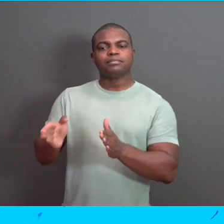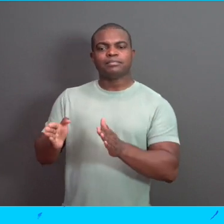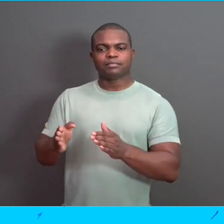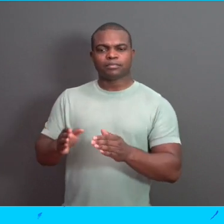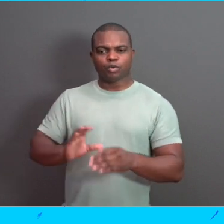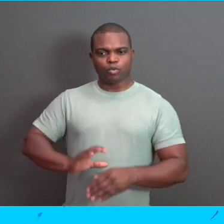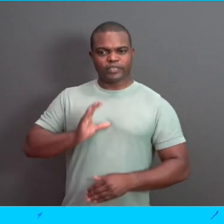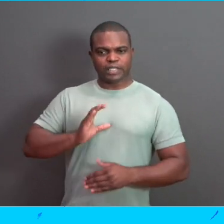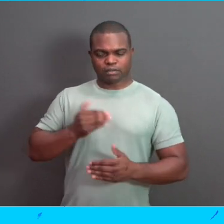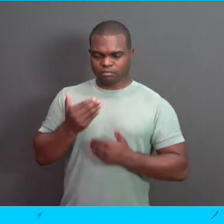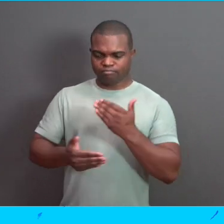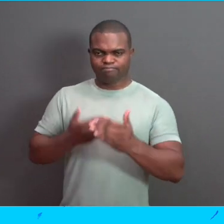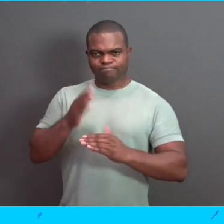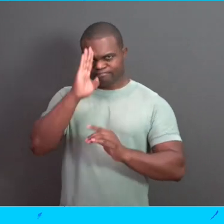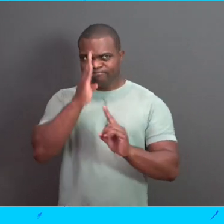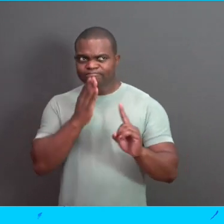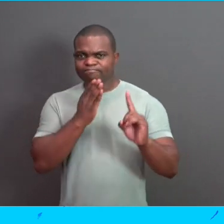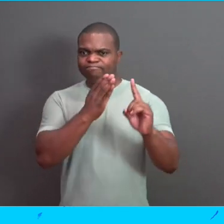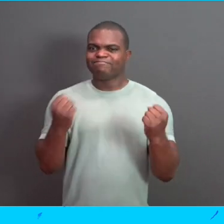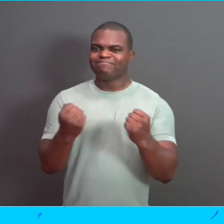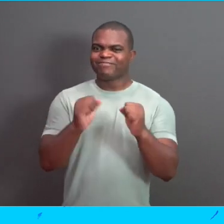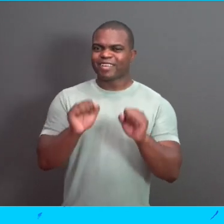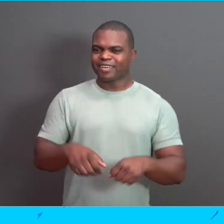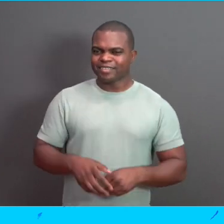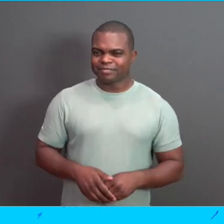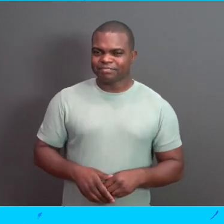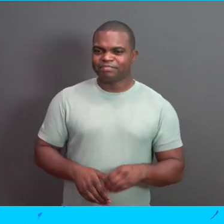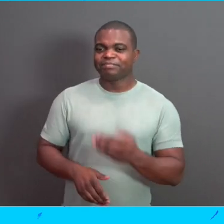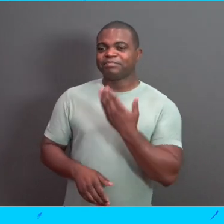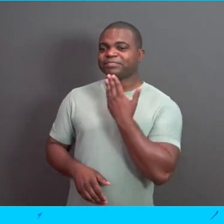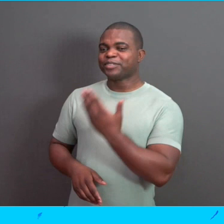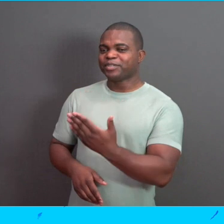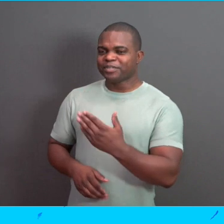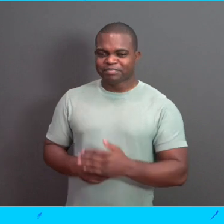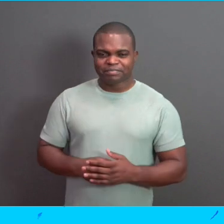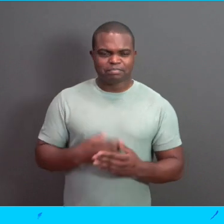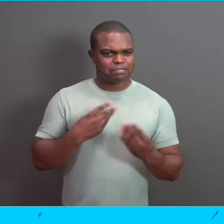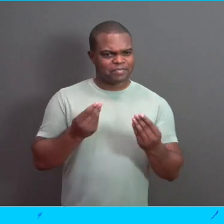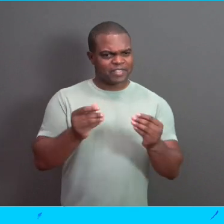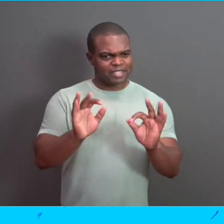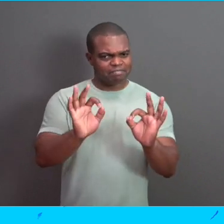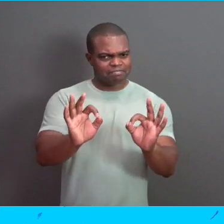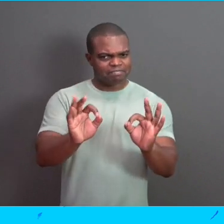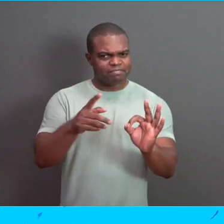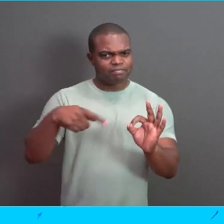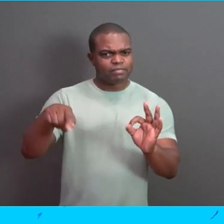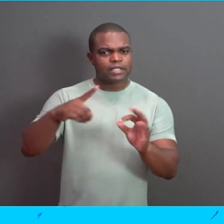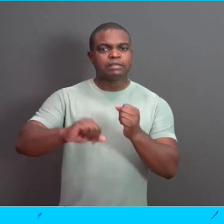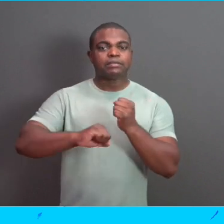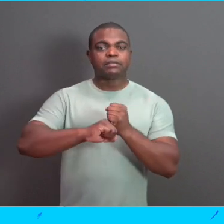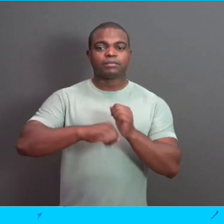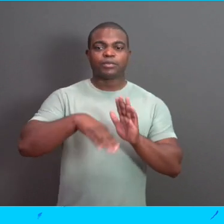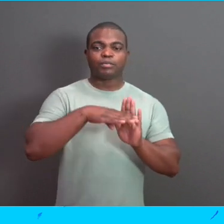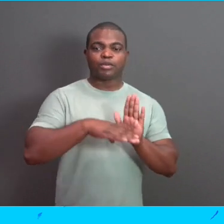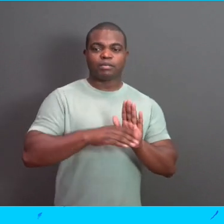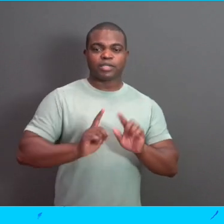beaucoup et je pense que les programmes de soutien comme de l'UNICEF, par exemple, combinés avec